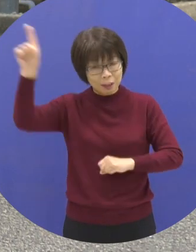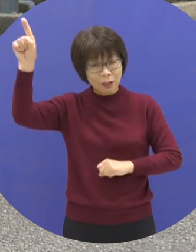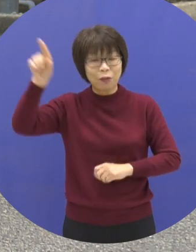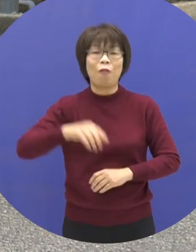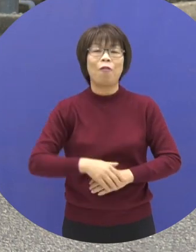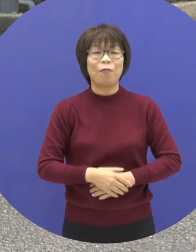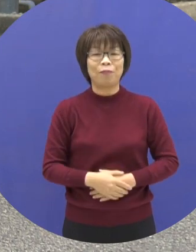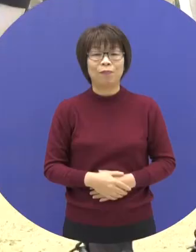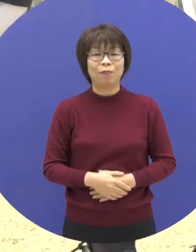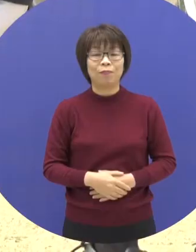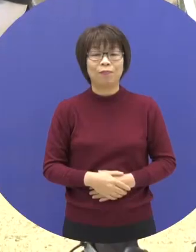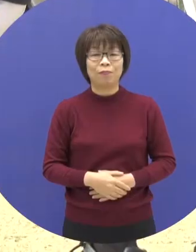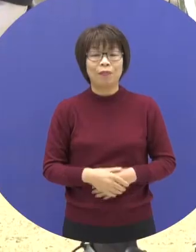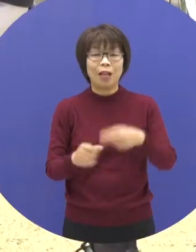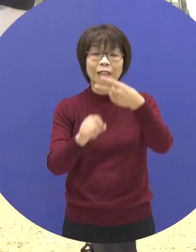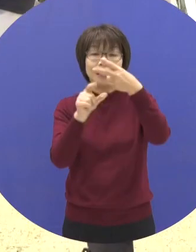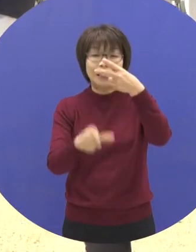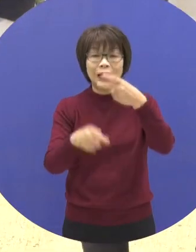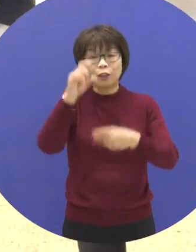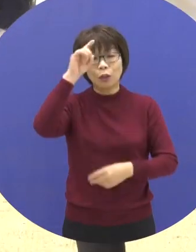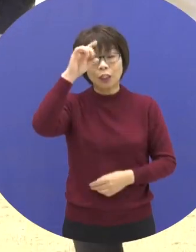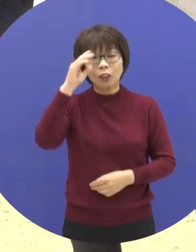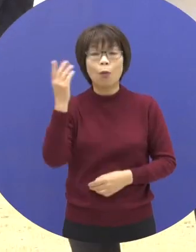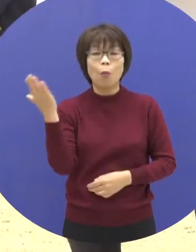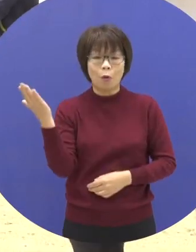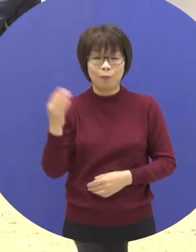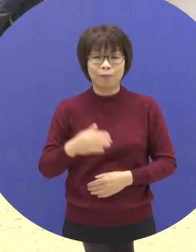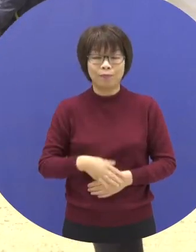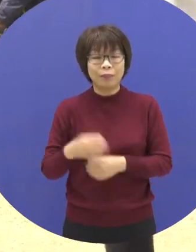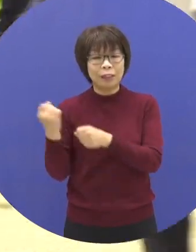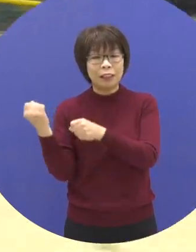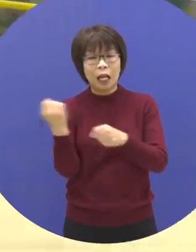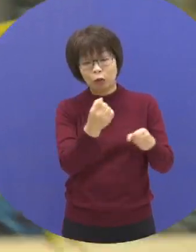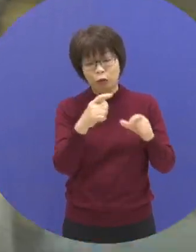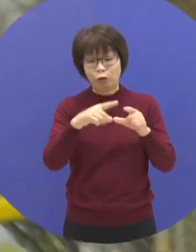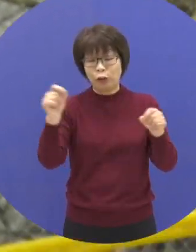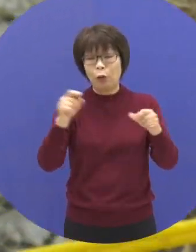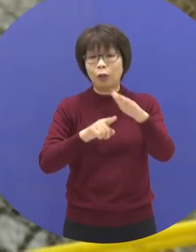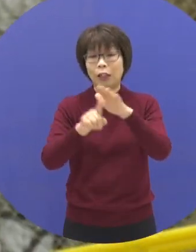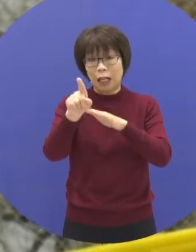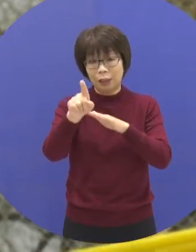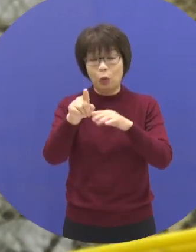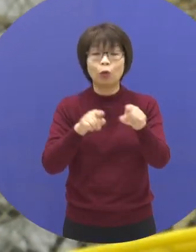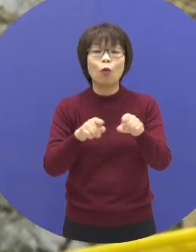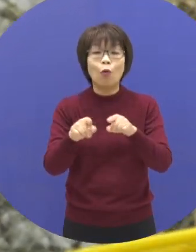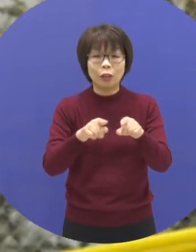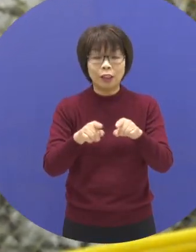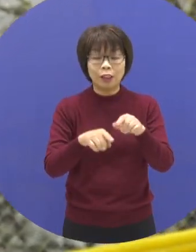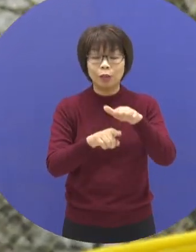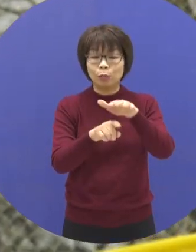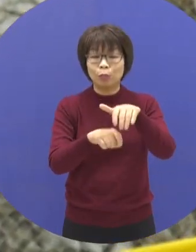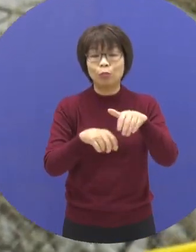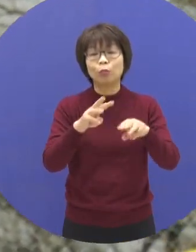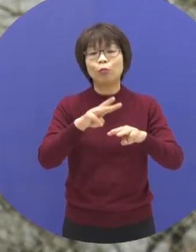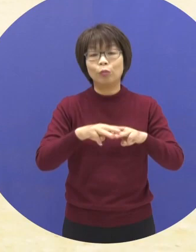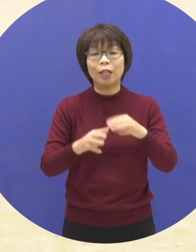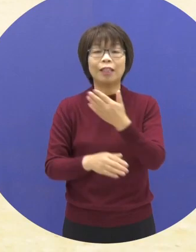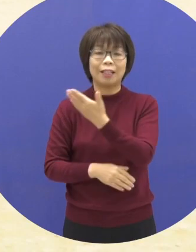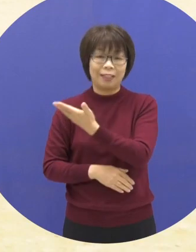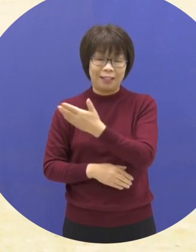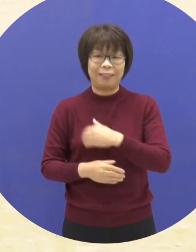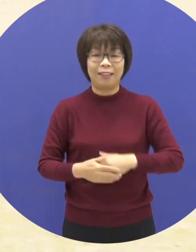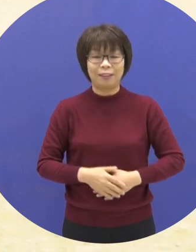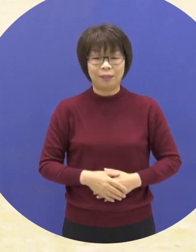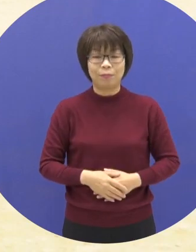ましょう今月の佐世保の野球日本代表侍ジャパン高知村田善則さんです